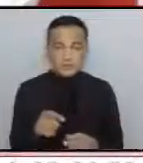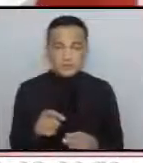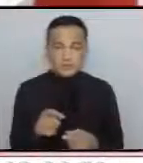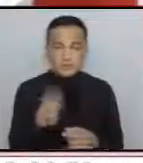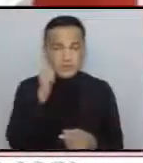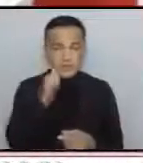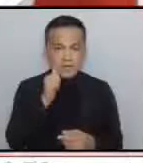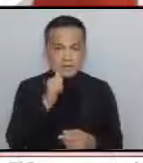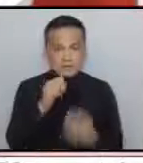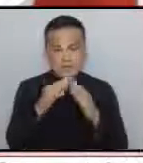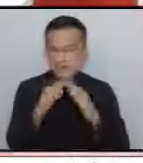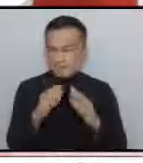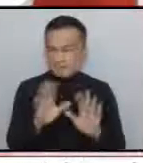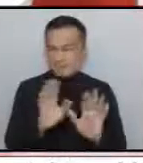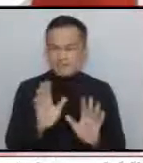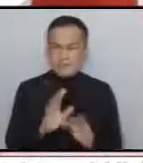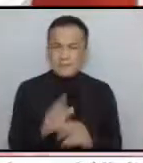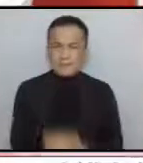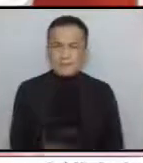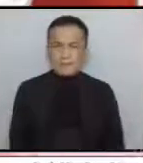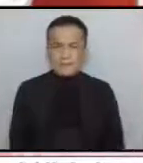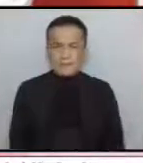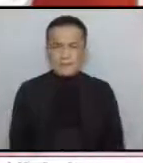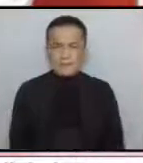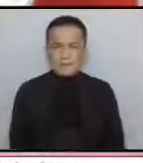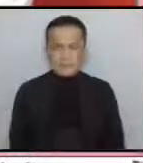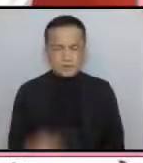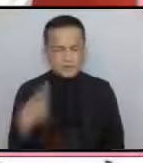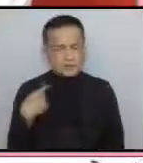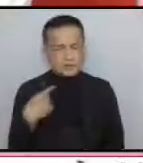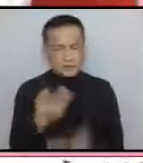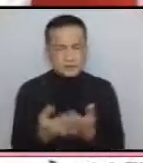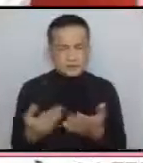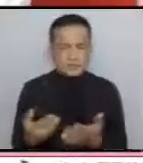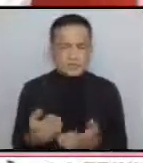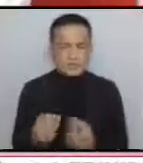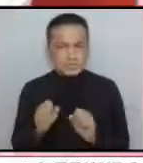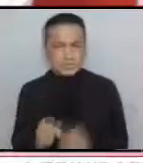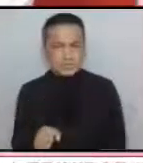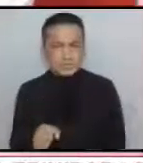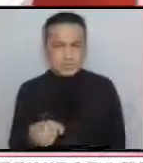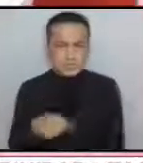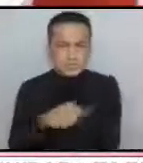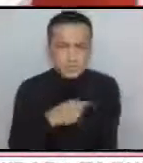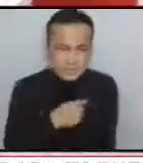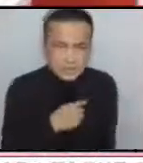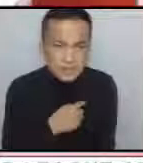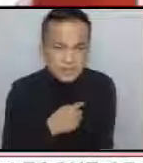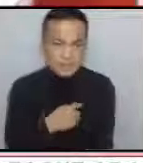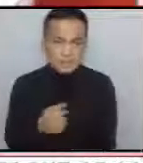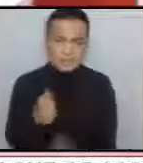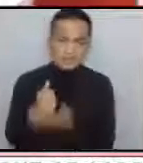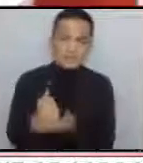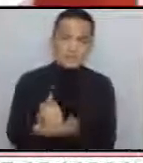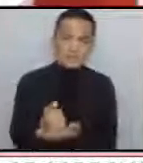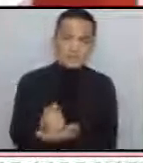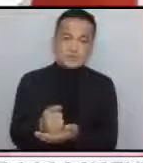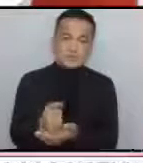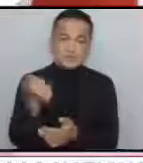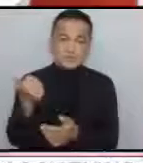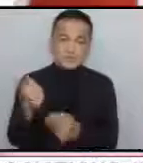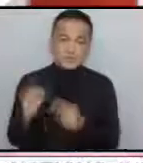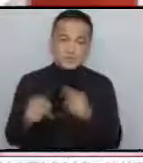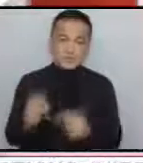lang. Meron tayong mga bagay na eh, pwede natin, ano, makatulong tayo sa kapwa natin. Mm-hmm. Tsaka